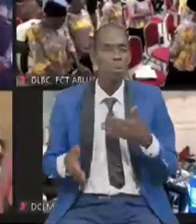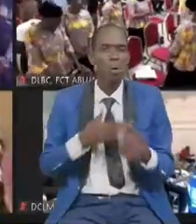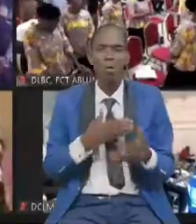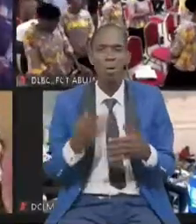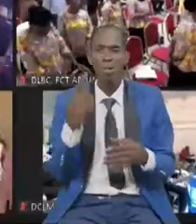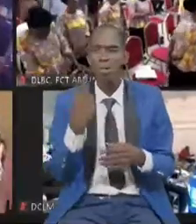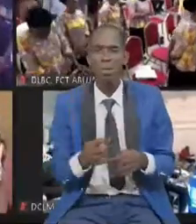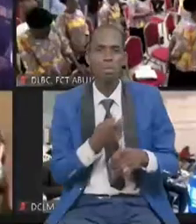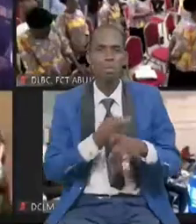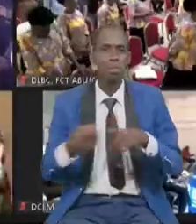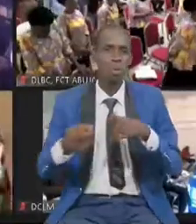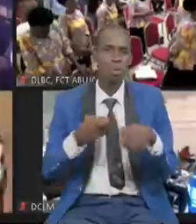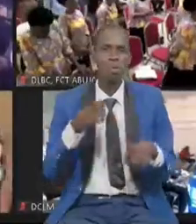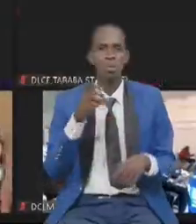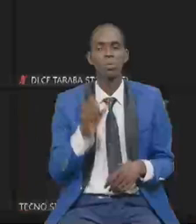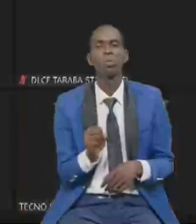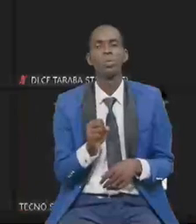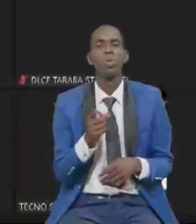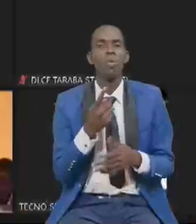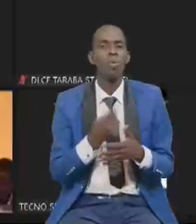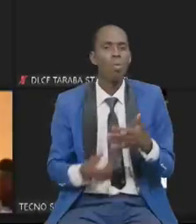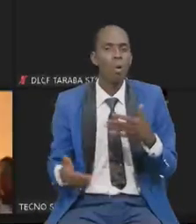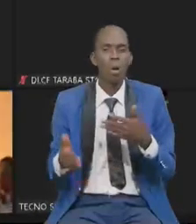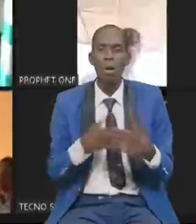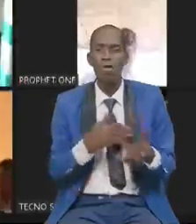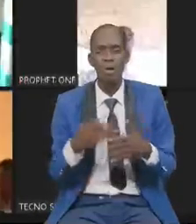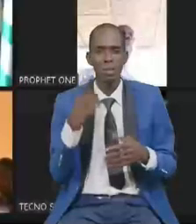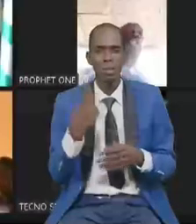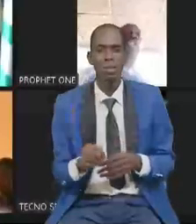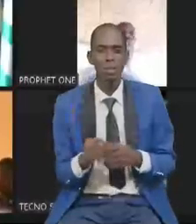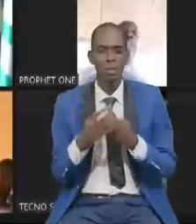persécution, peu importe l'humiliation,